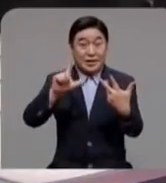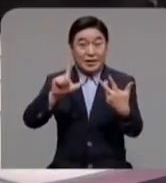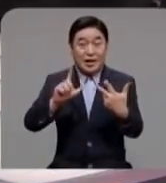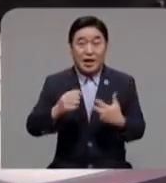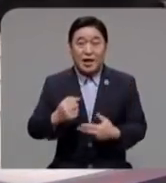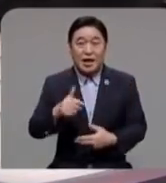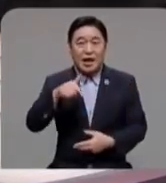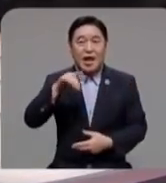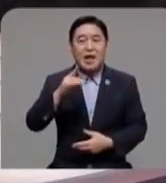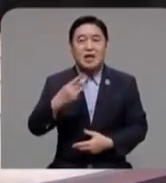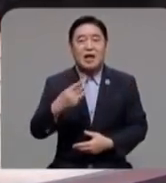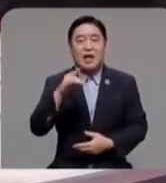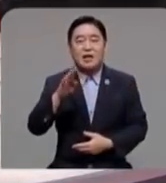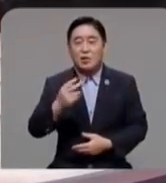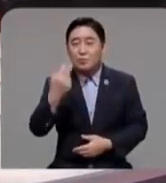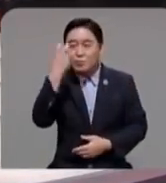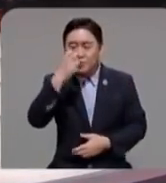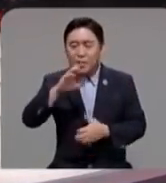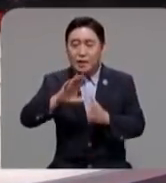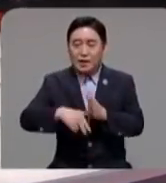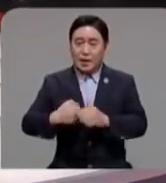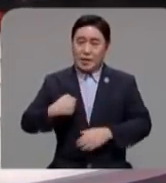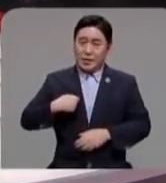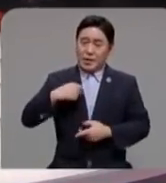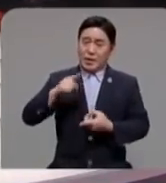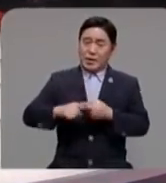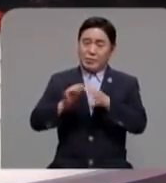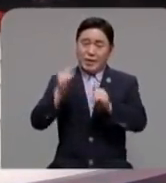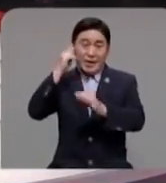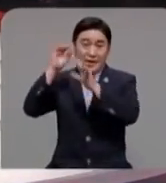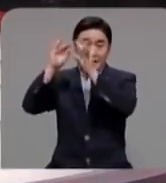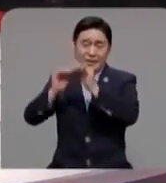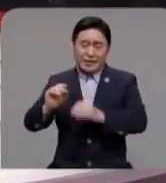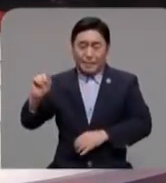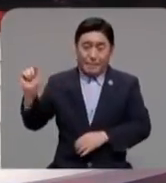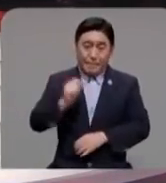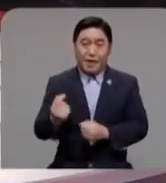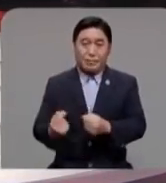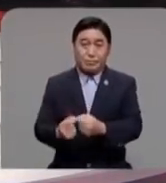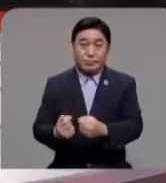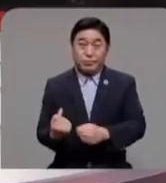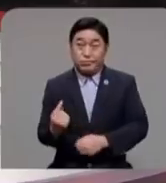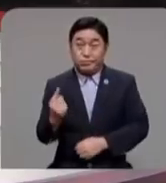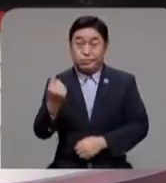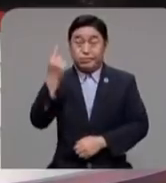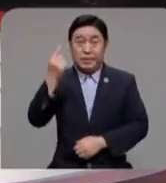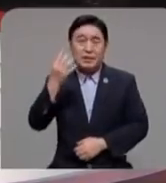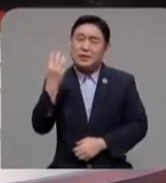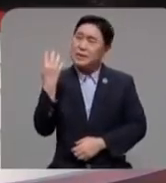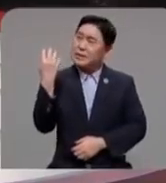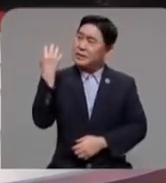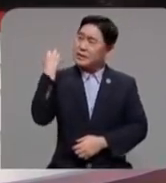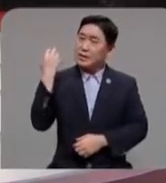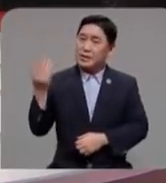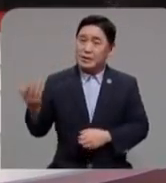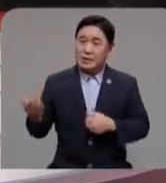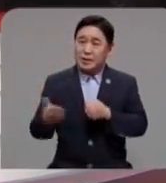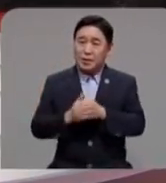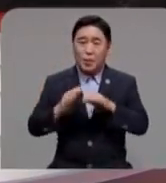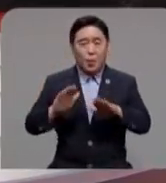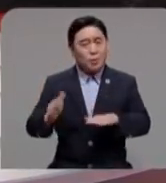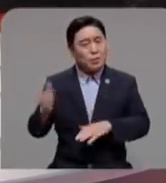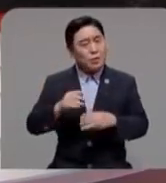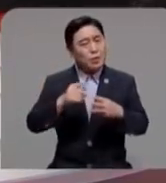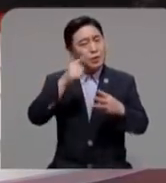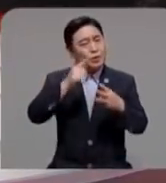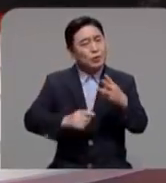여론조사에서 저에 대한 국민들의 지지도가 굉장히 빠르게 올라오고 있습니다. 나흘 전에 일이니까 아마 오늘쯤은 우리 윤